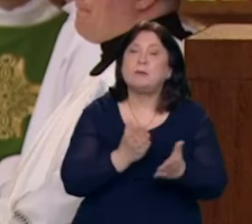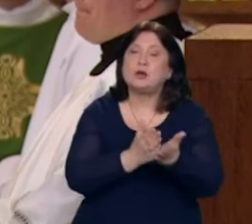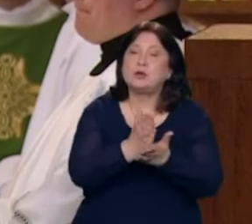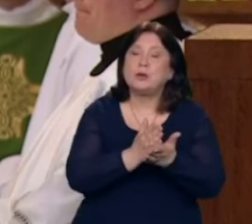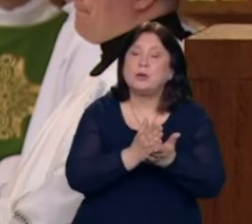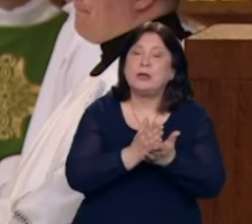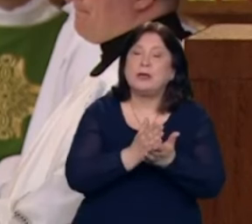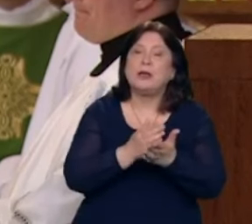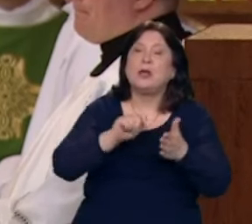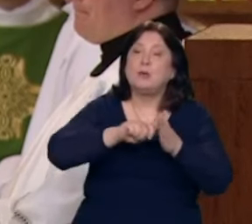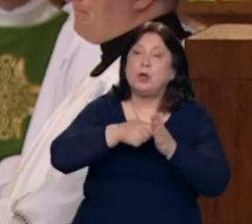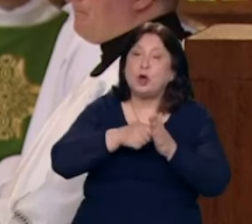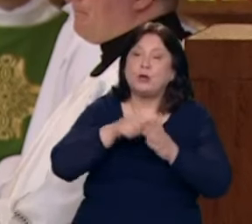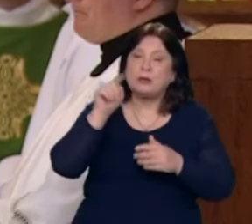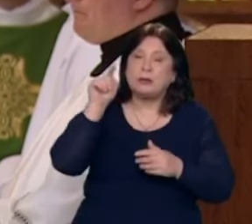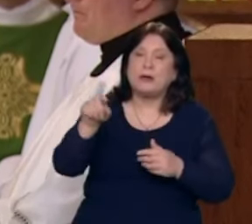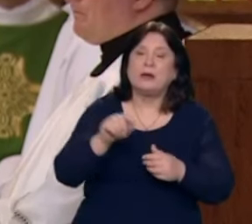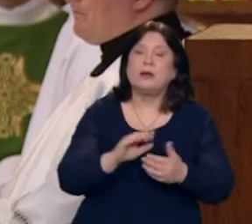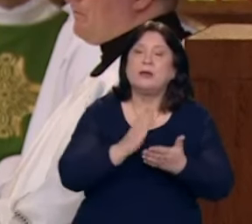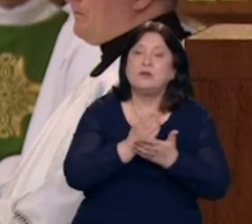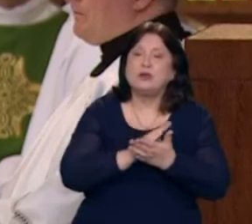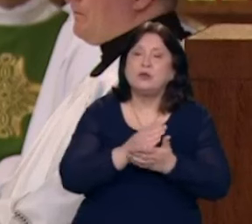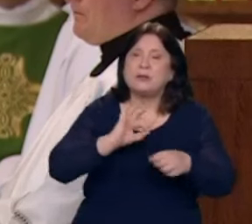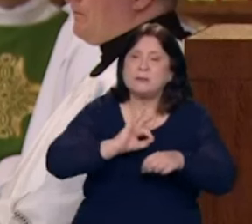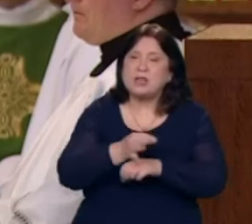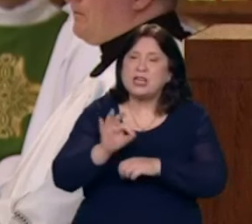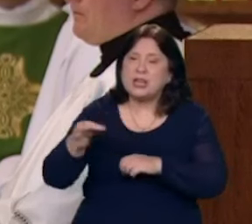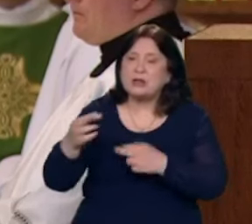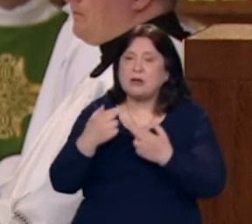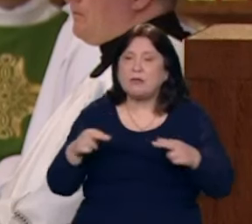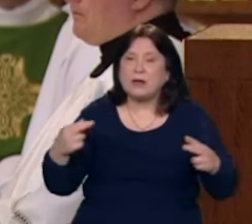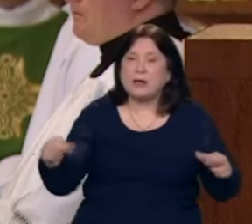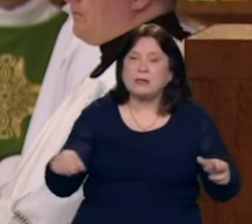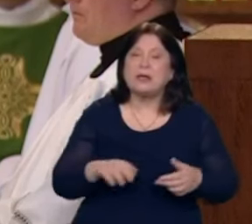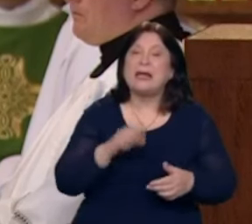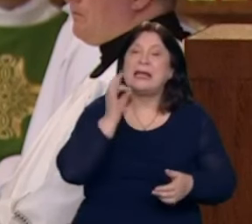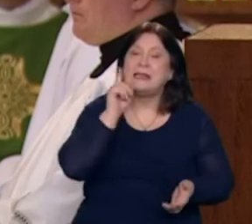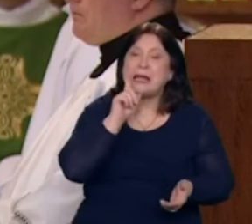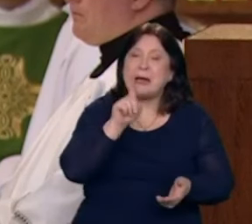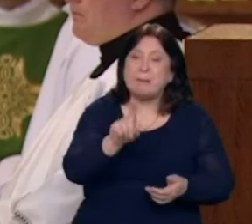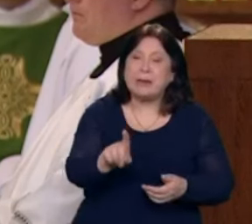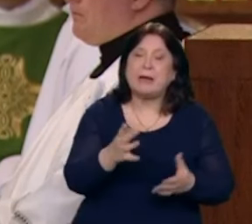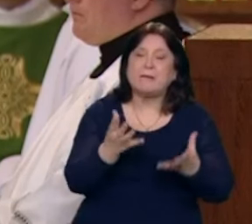posługi wśró prześladowań naprawdę